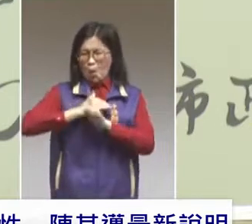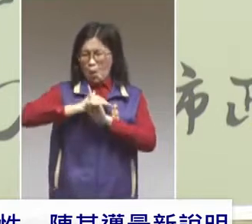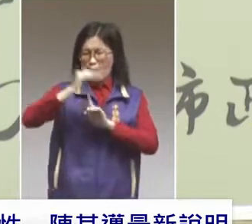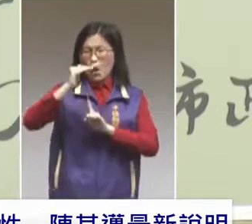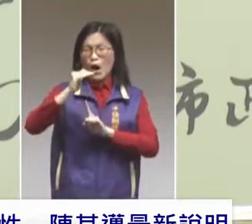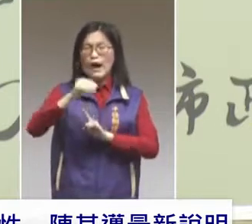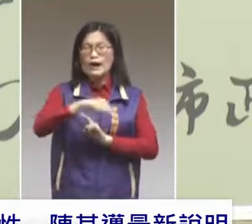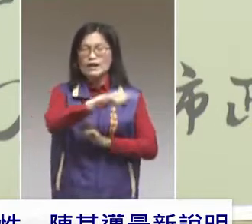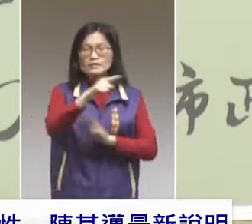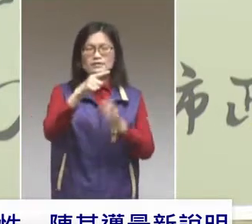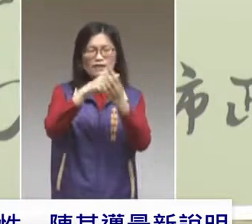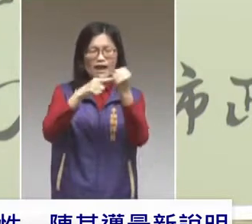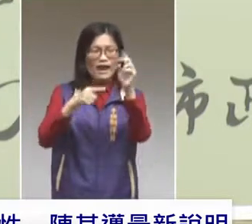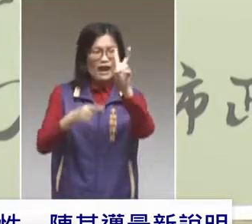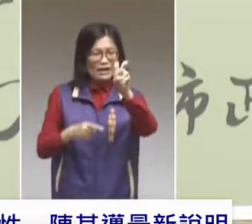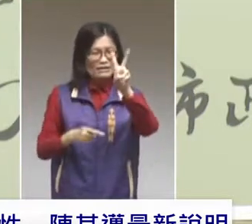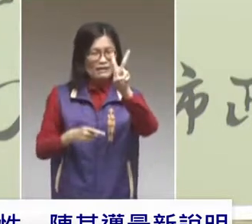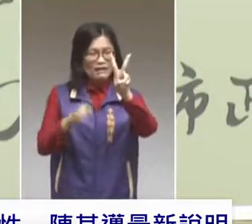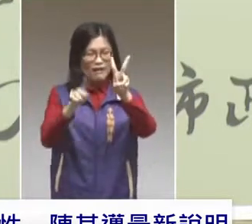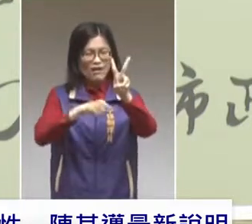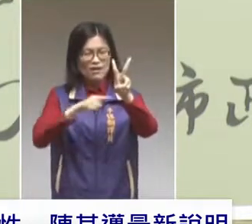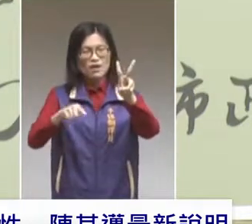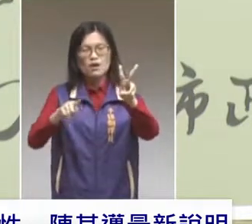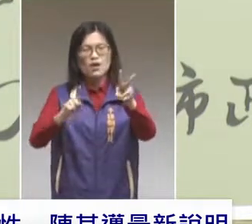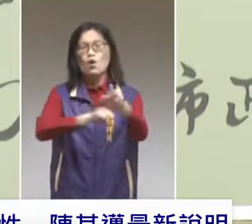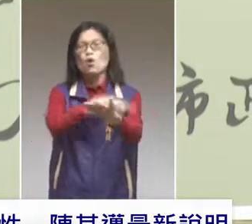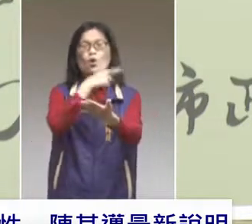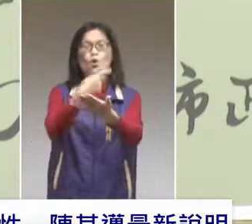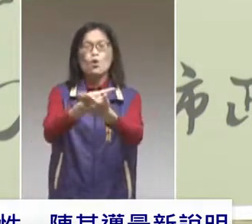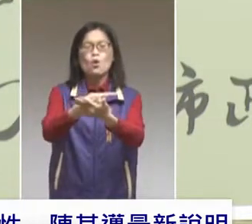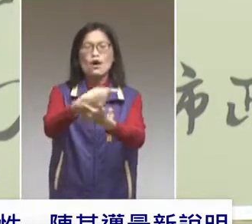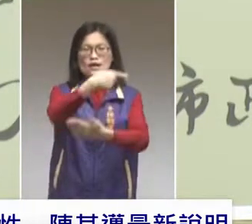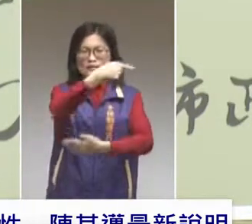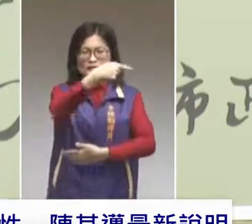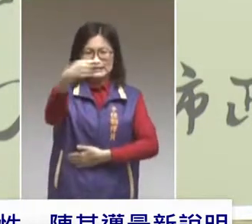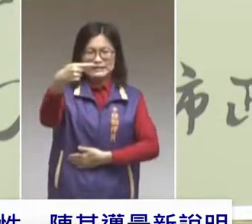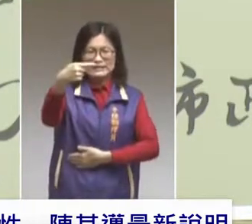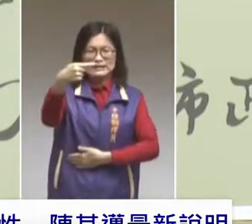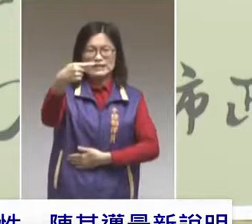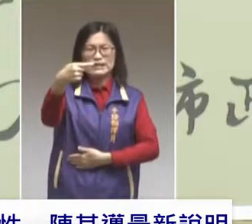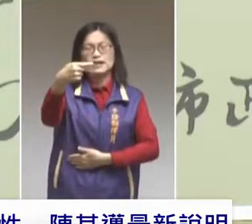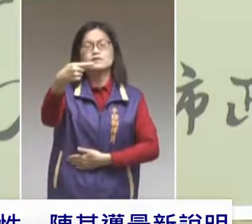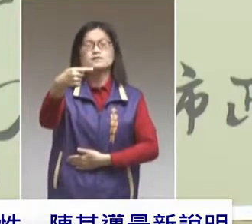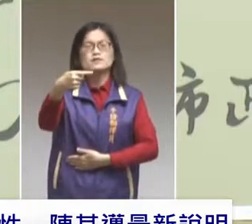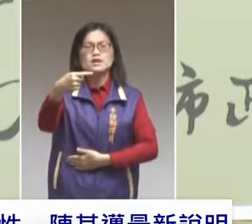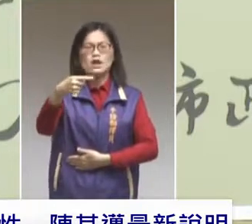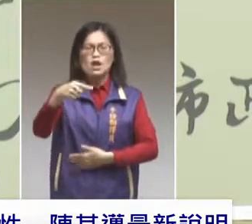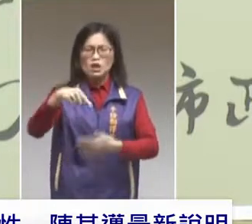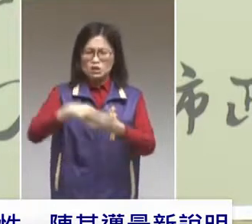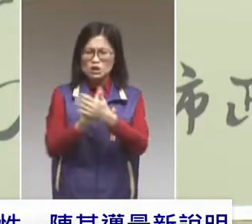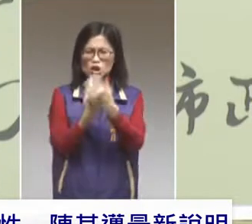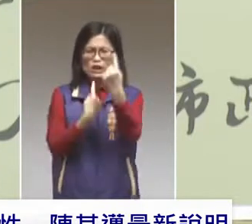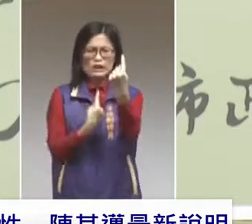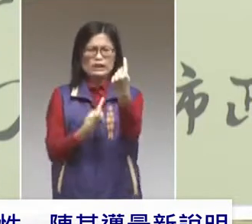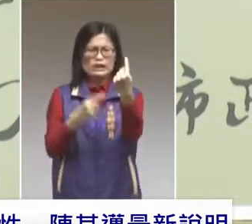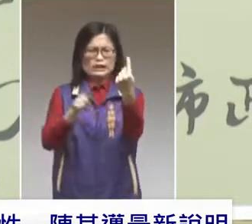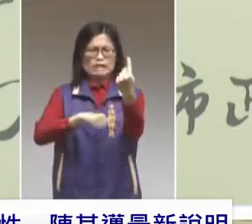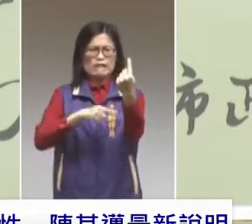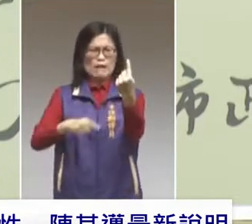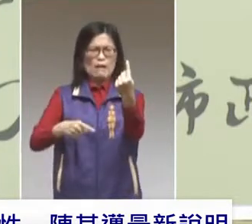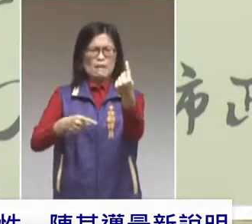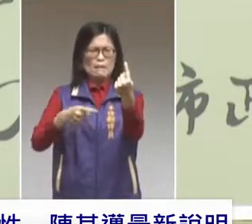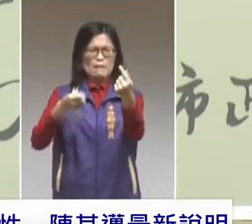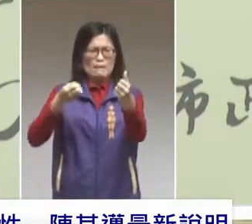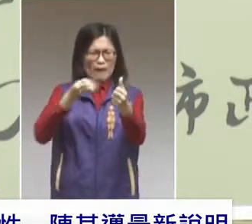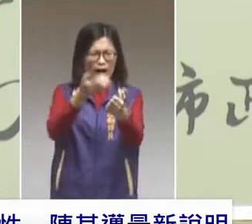于这个风险比较高的部分，红区22位裁减完毕，也全部都是阴性。所以只